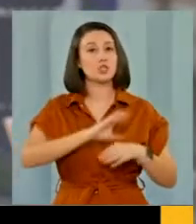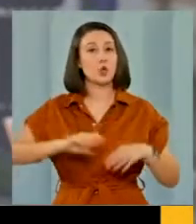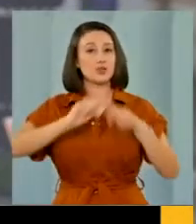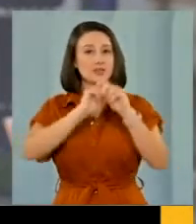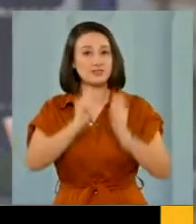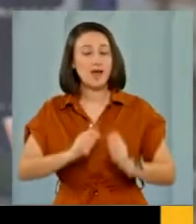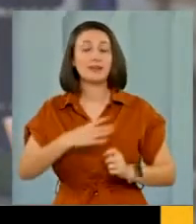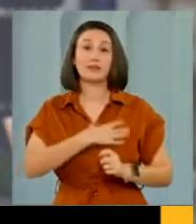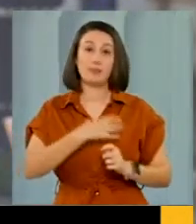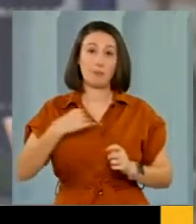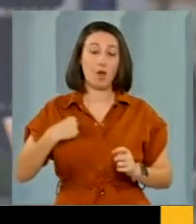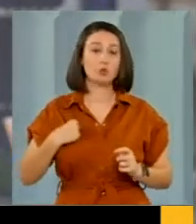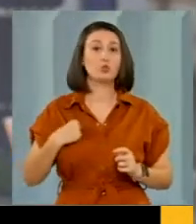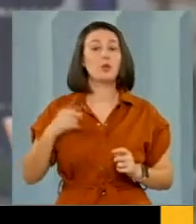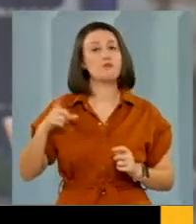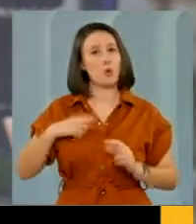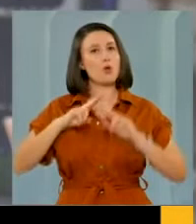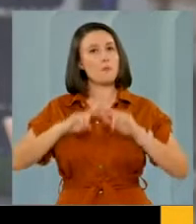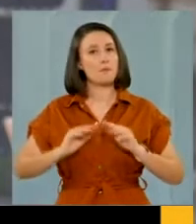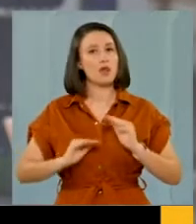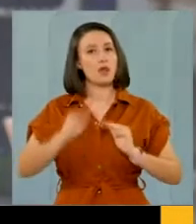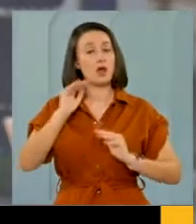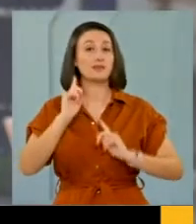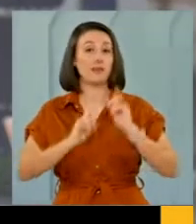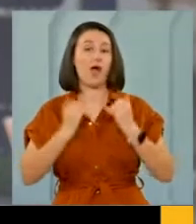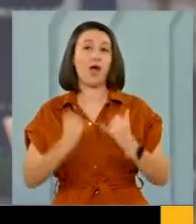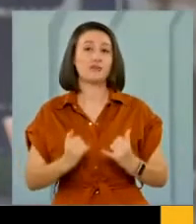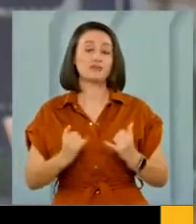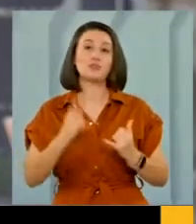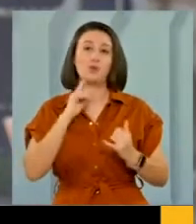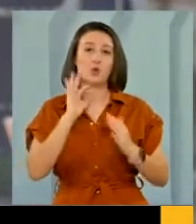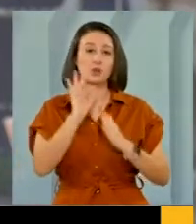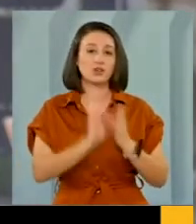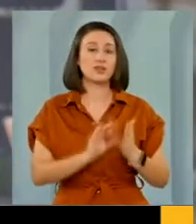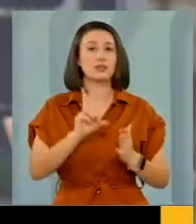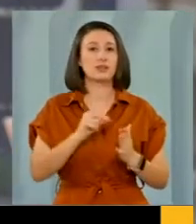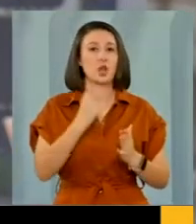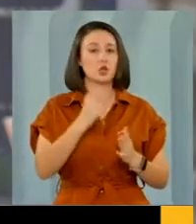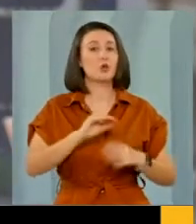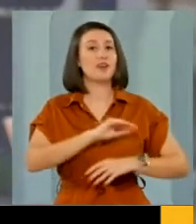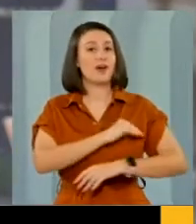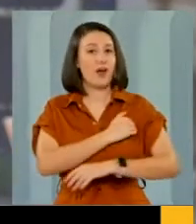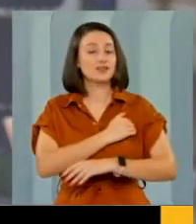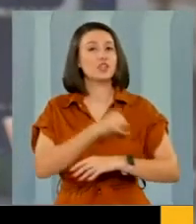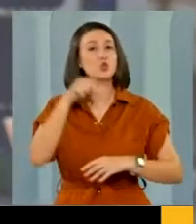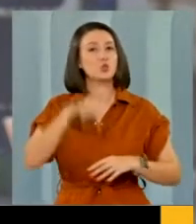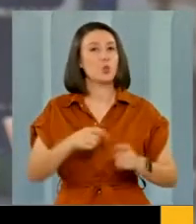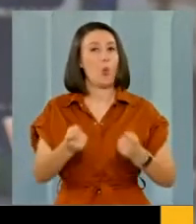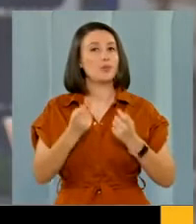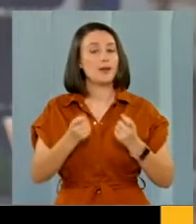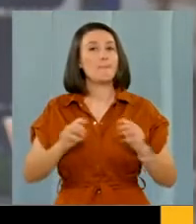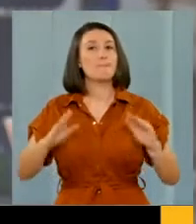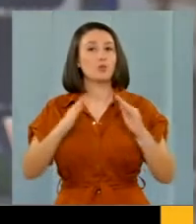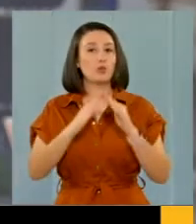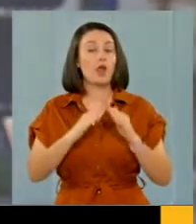țării. Temperaturile, în schimb, vor rămâne ridicate. Dacă astăzi se vor înregistra 32 de grade Celsius în sudul Olteniei și